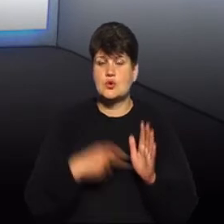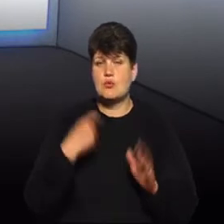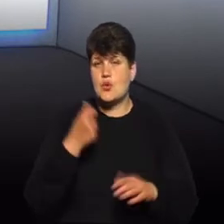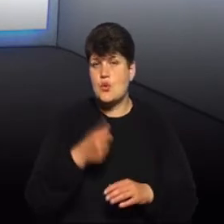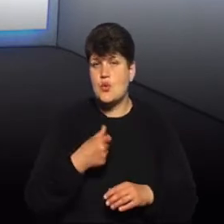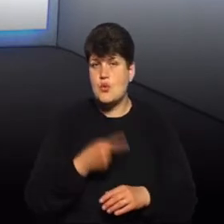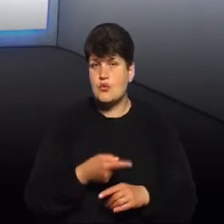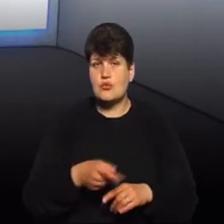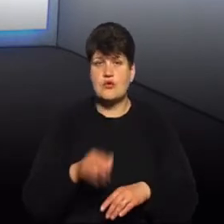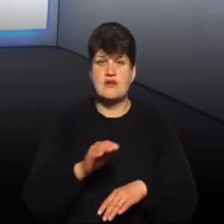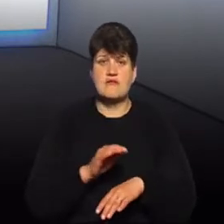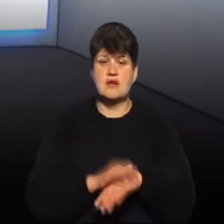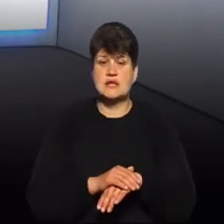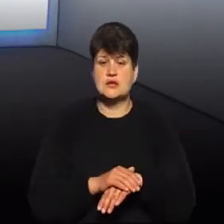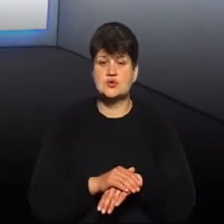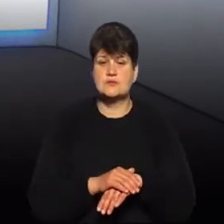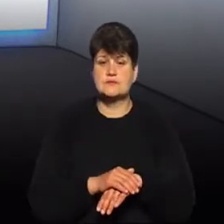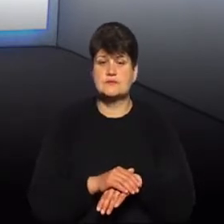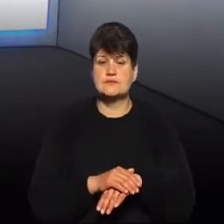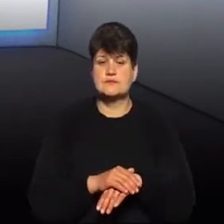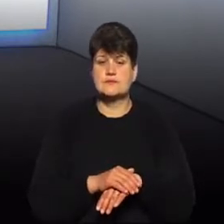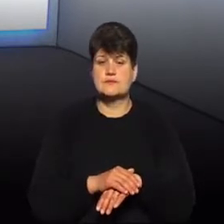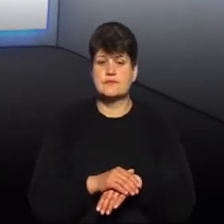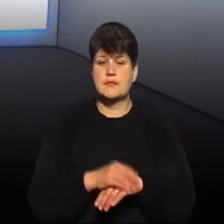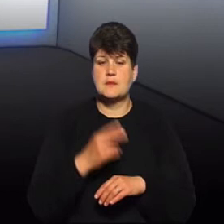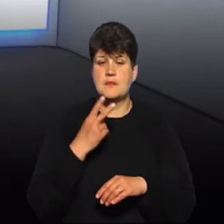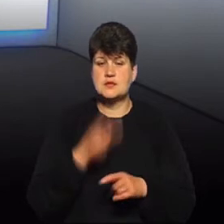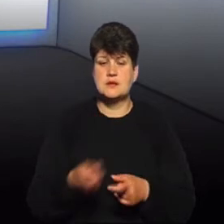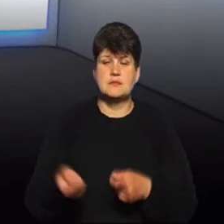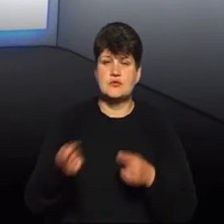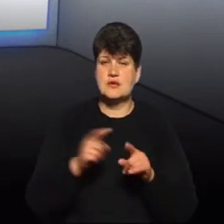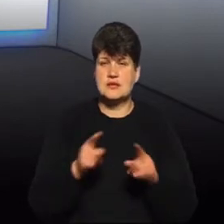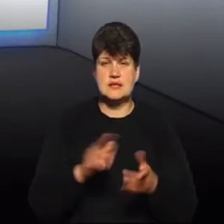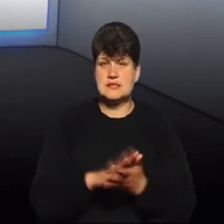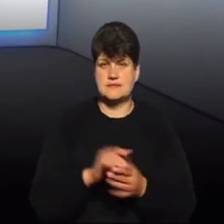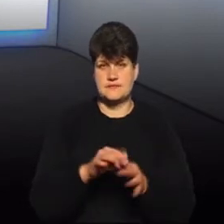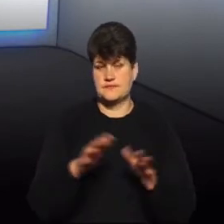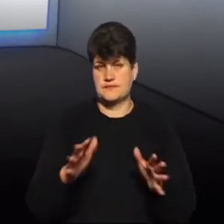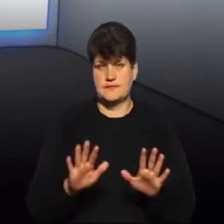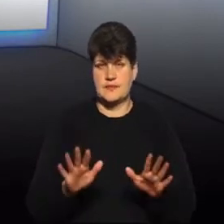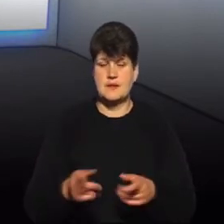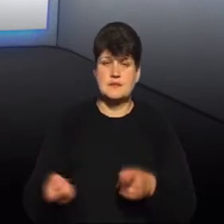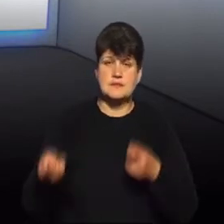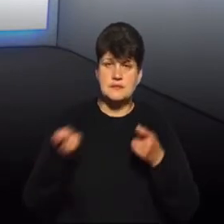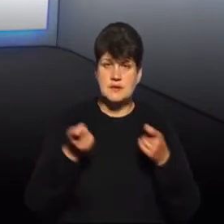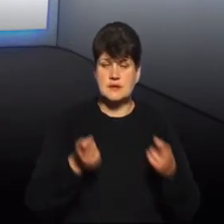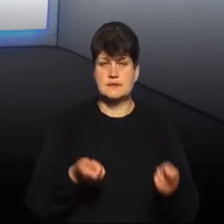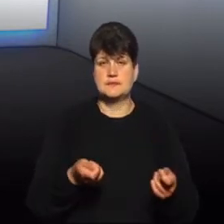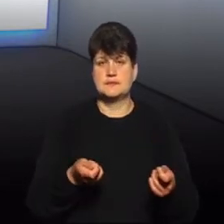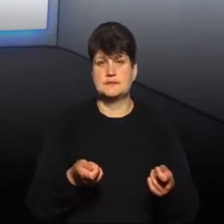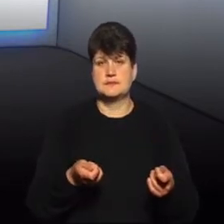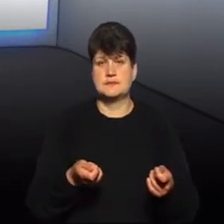фактично, ну, бачите, звозили не тільки побутові відходи, так, а звозили і відходи